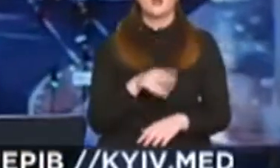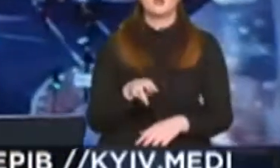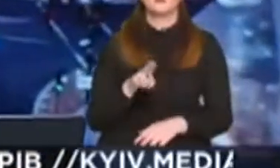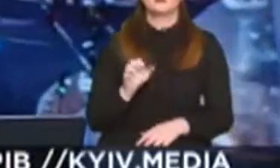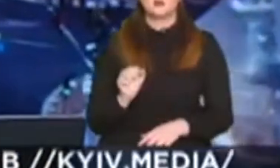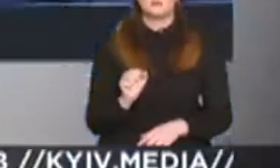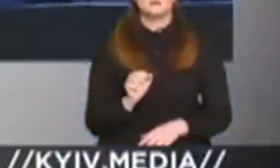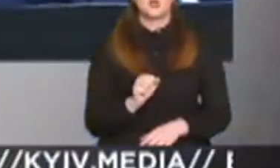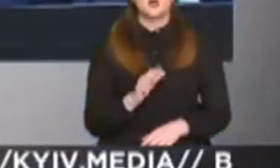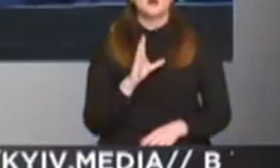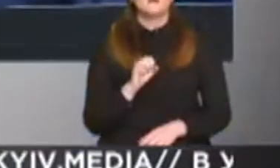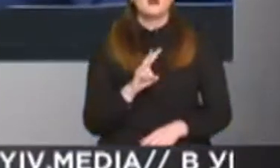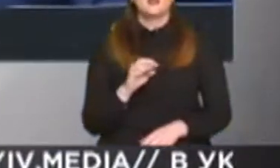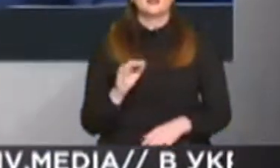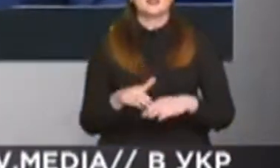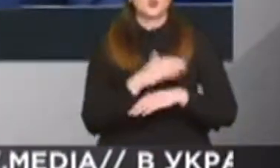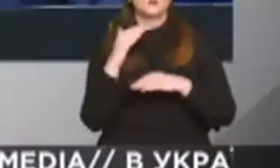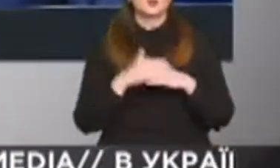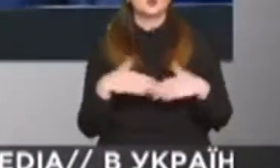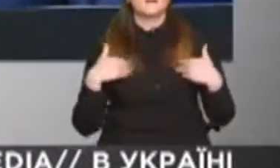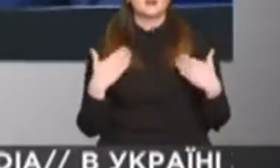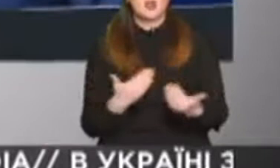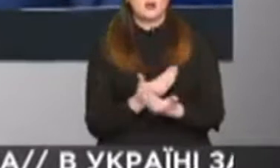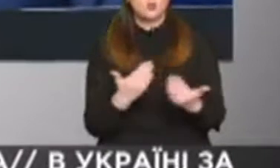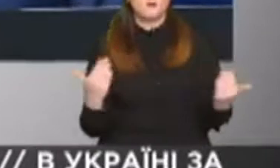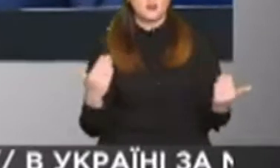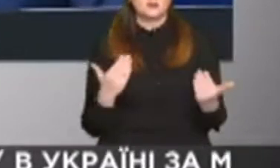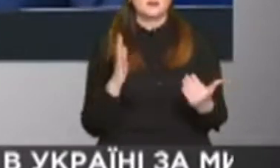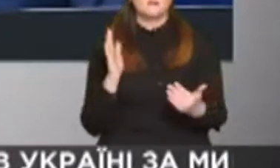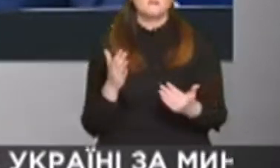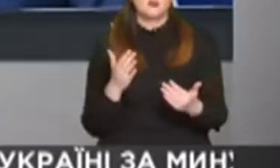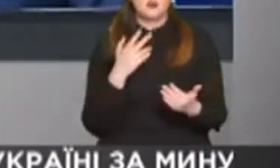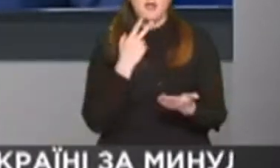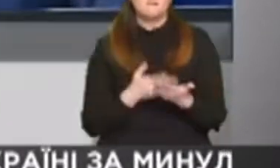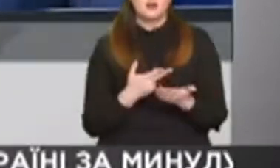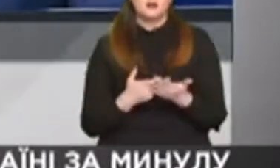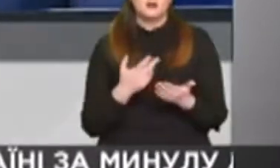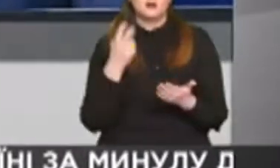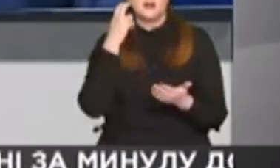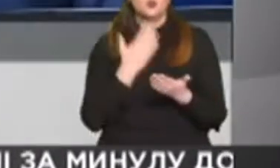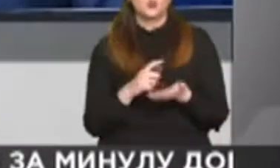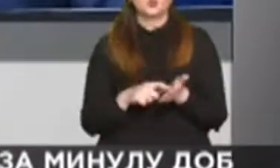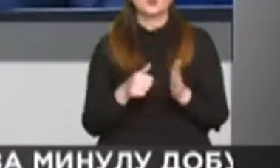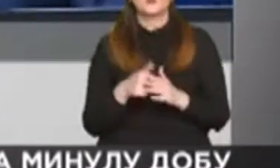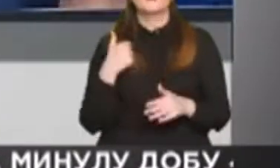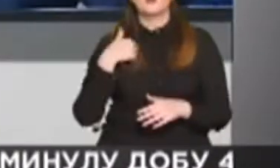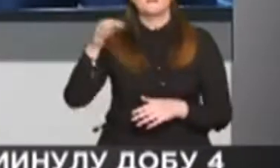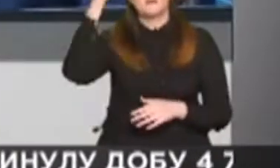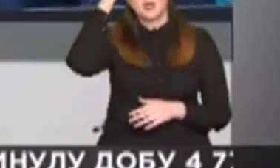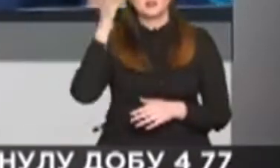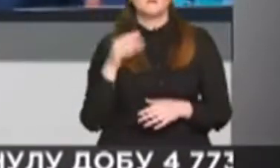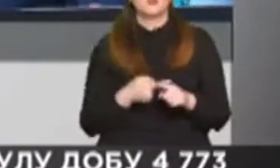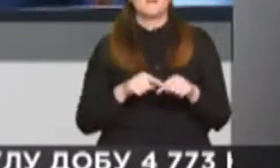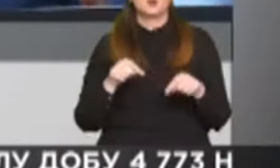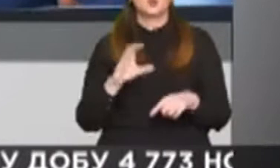КМДА. Валентин, добрий вечір. Вітаємо вас в ефірі «Київ Ньюзрум». Добрий вечір. Ми пам'ятаємо, що в